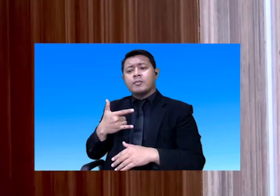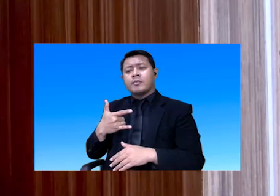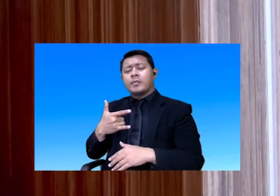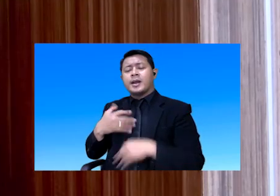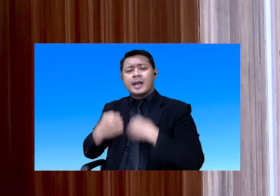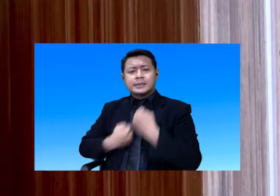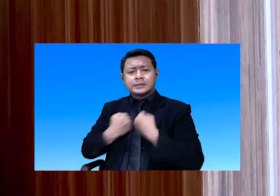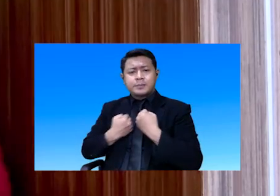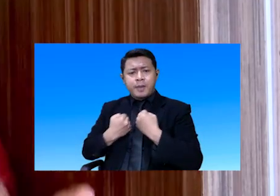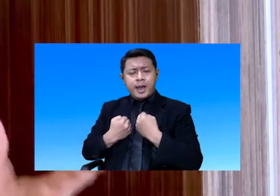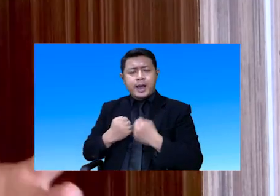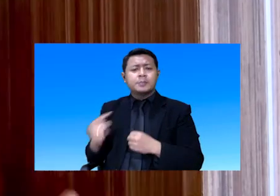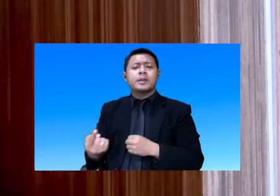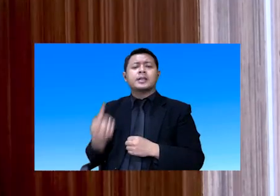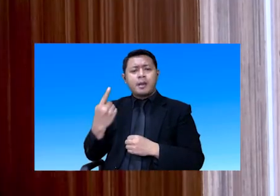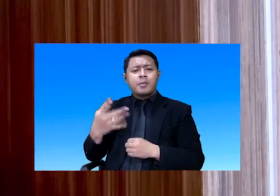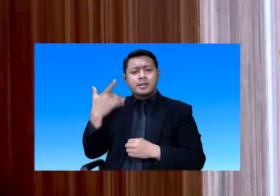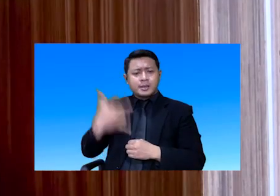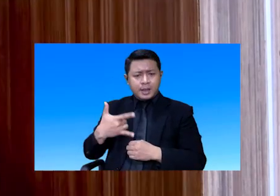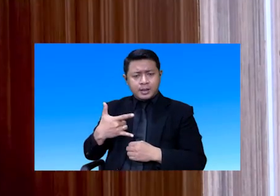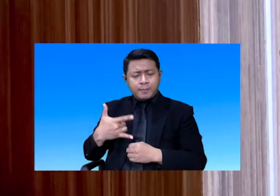Di mana artinya